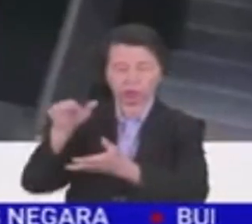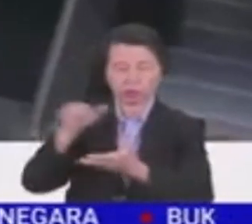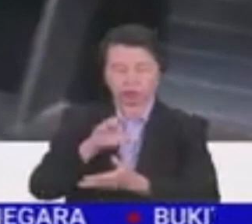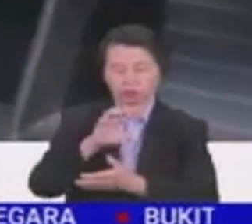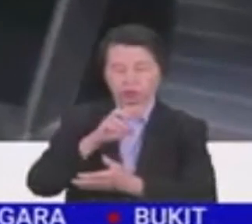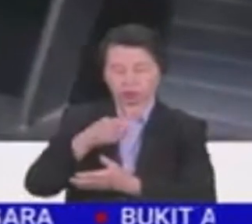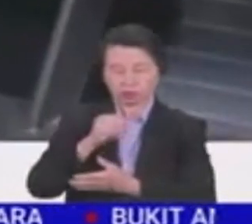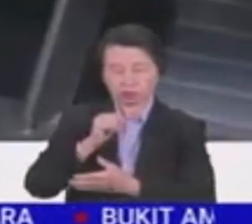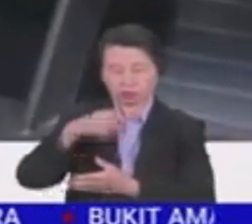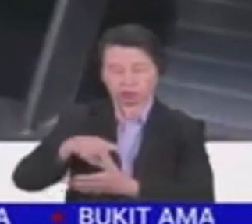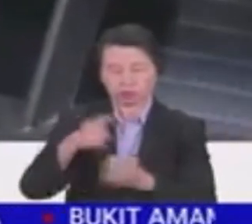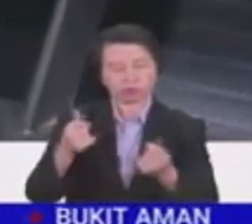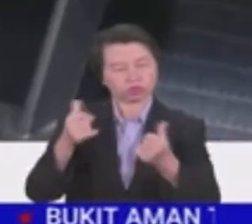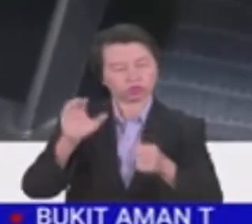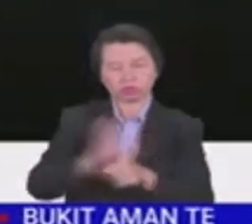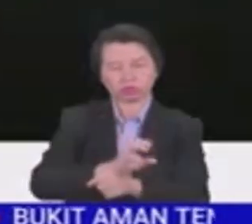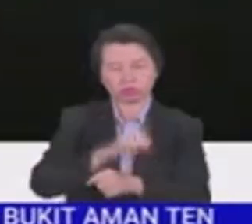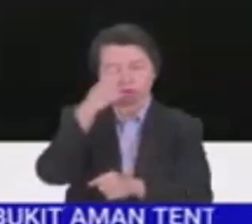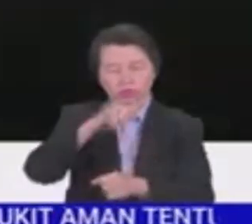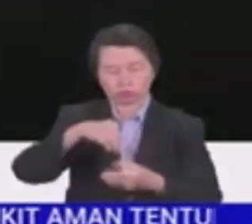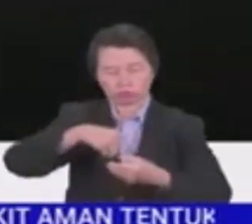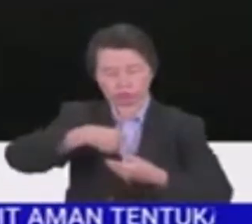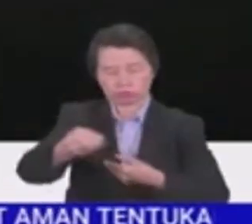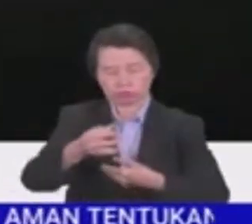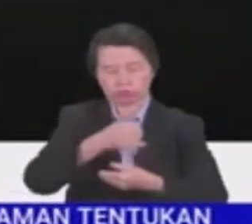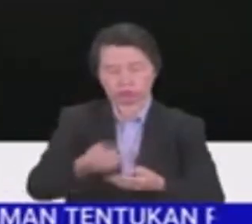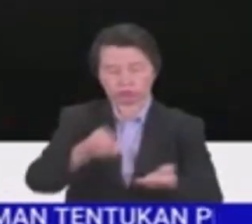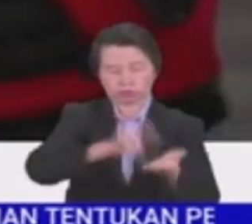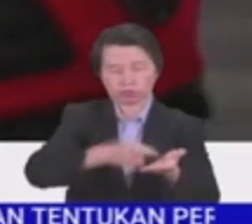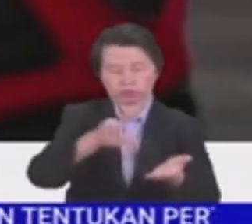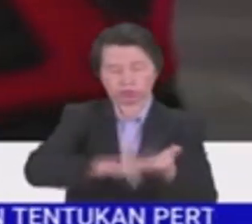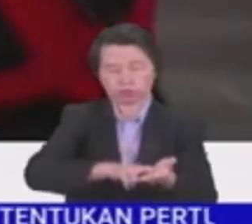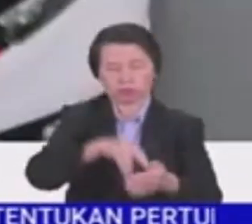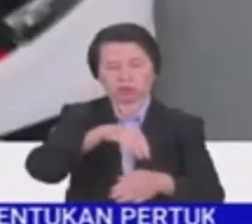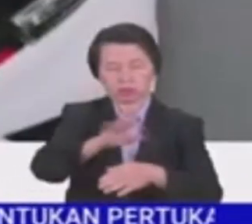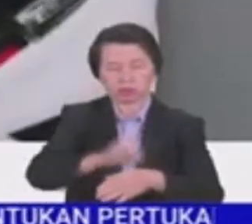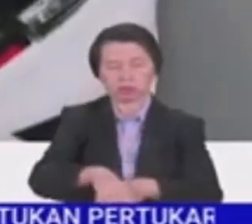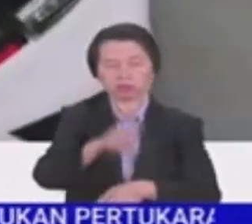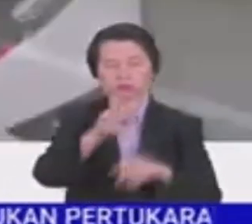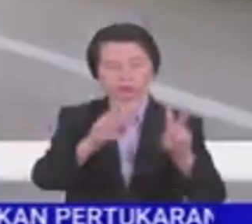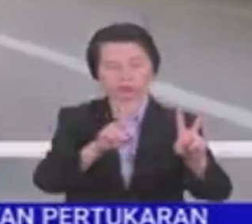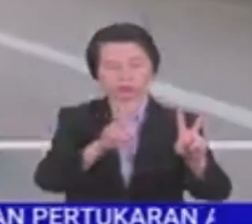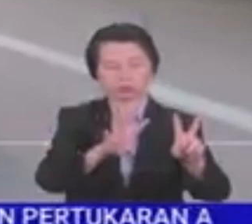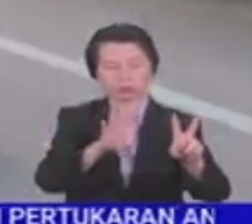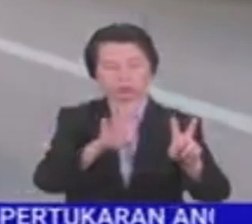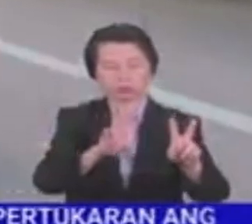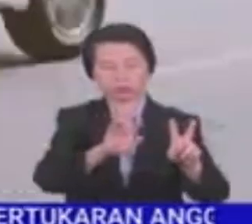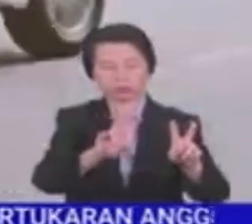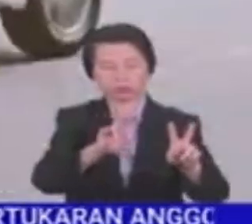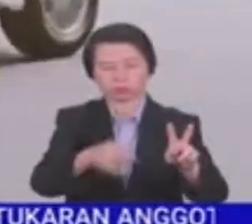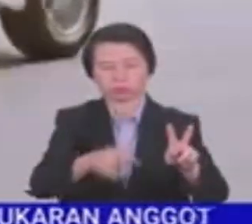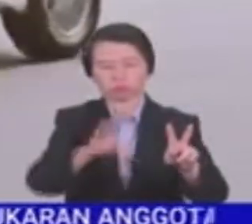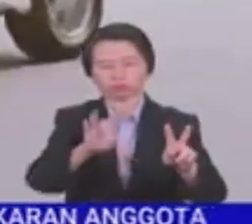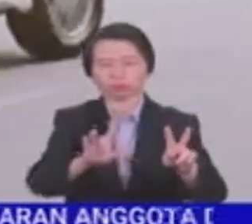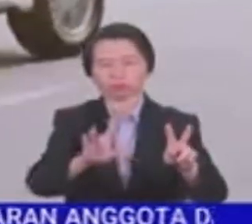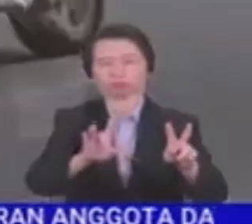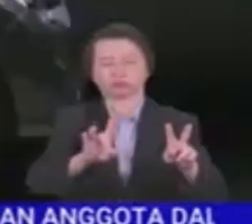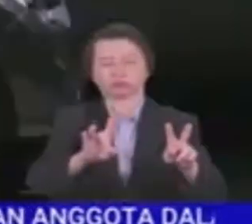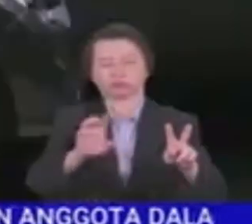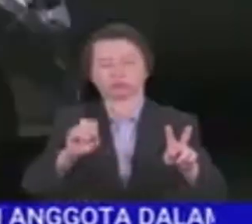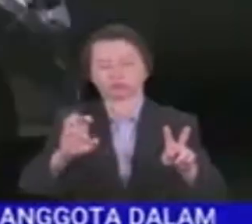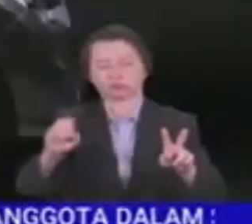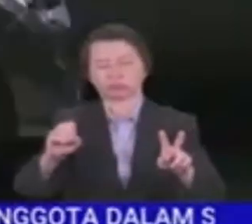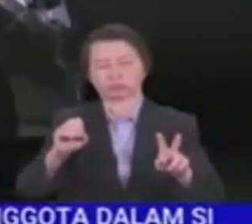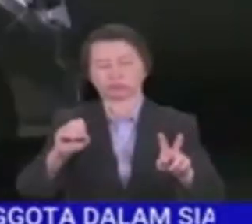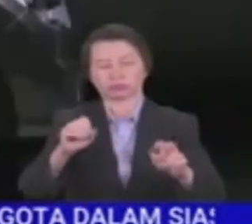bakalan chip semikonduktor secukupnya untuk organ dan mendaftar lebih daripada 247000 800